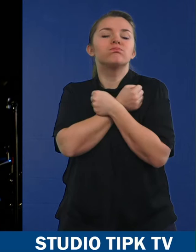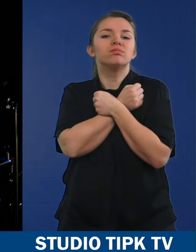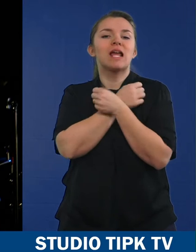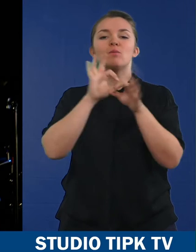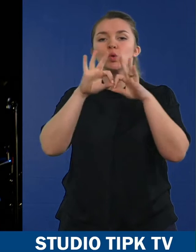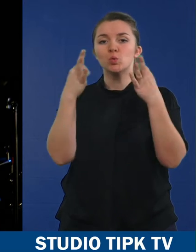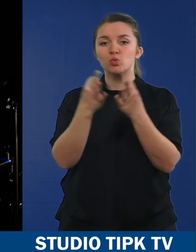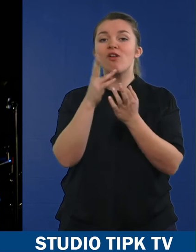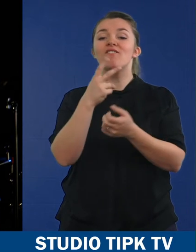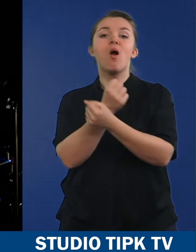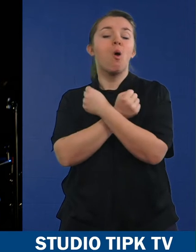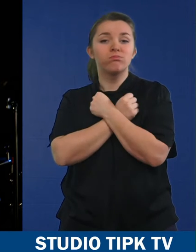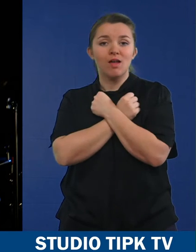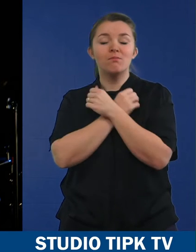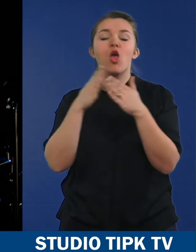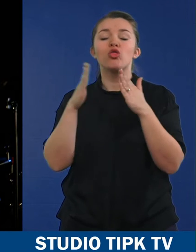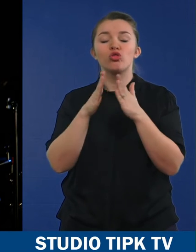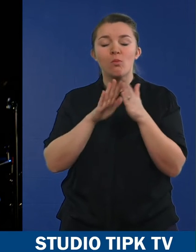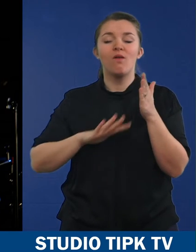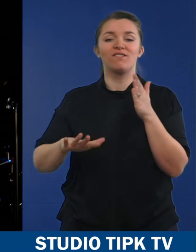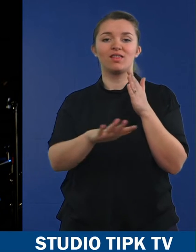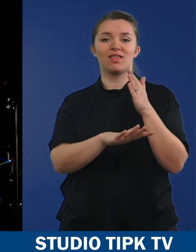družine, v objem domovine.